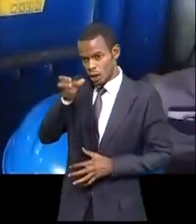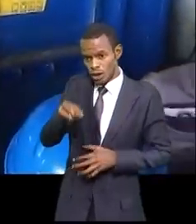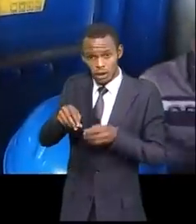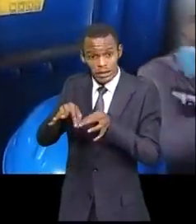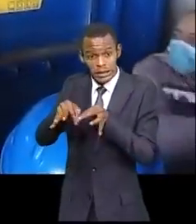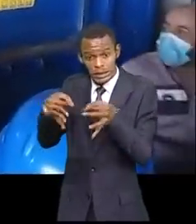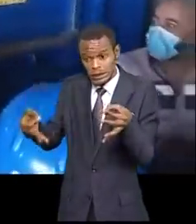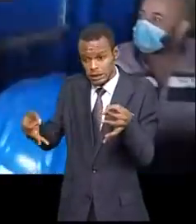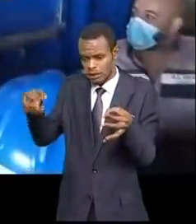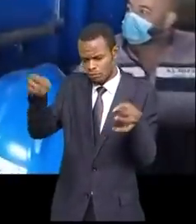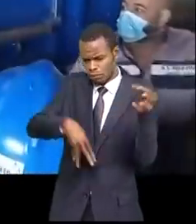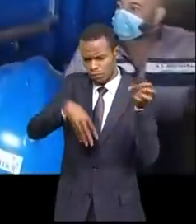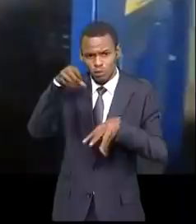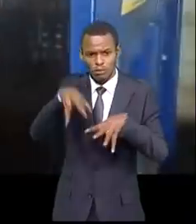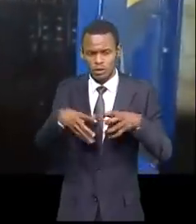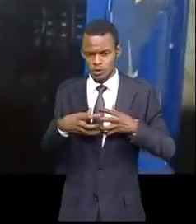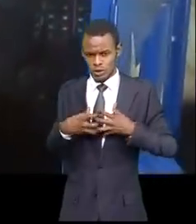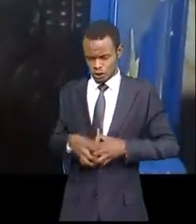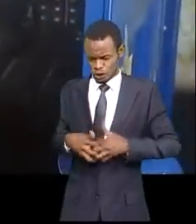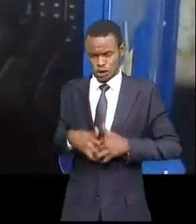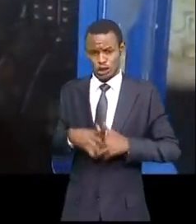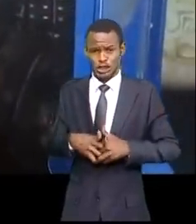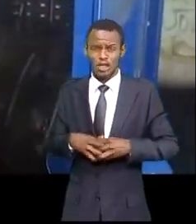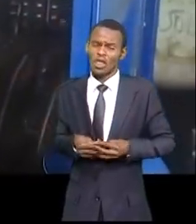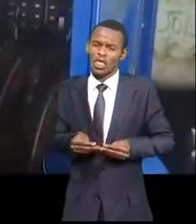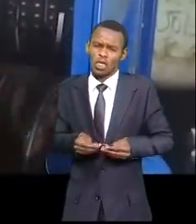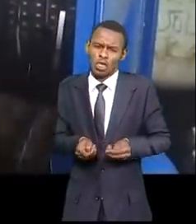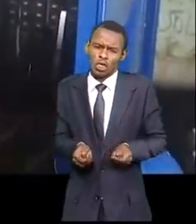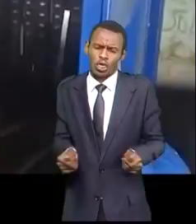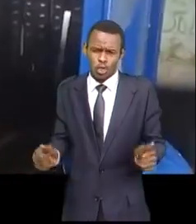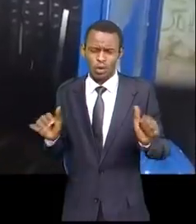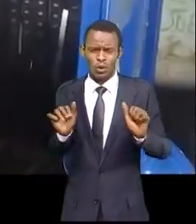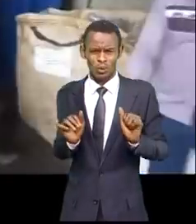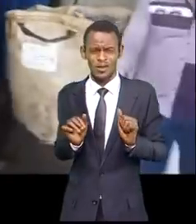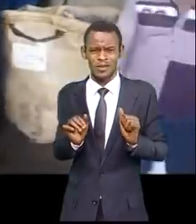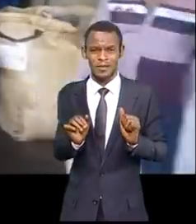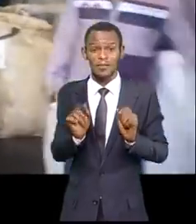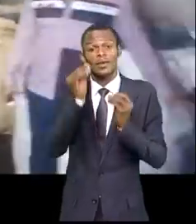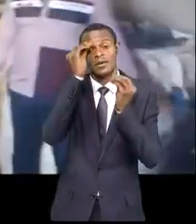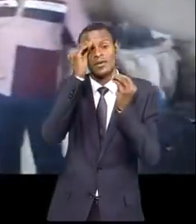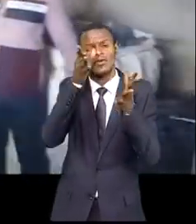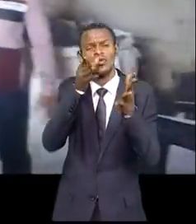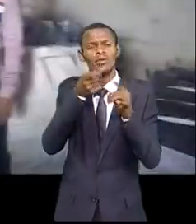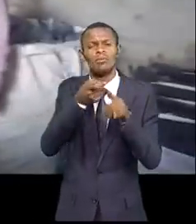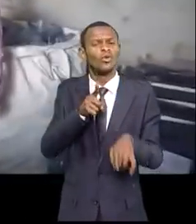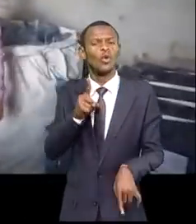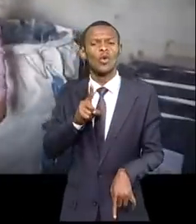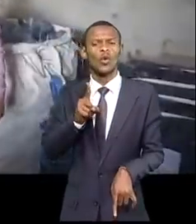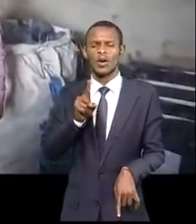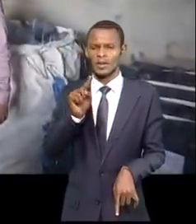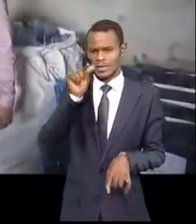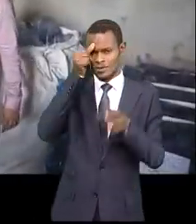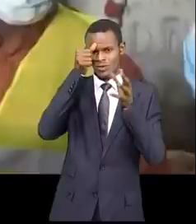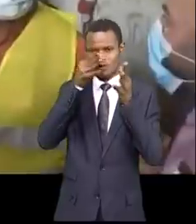annoncée avec bonheur par le gouverneur de la ville province de kinshasa gentil ningbo bilan bata et cette